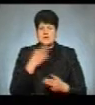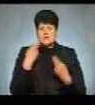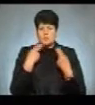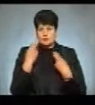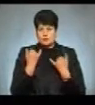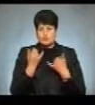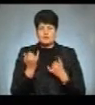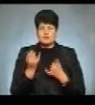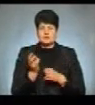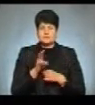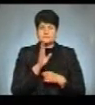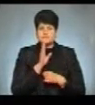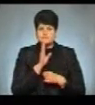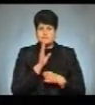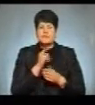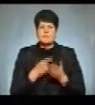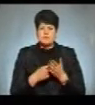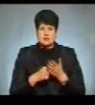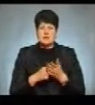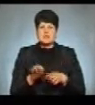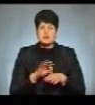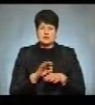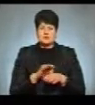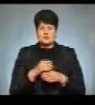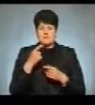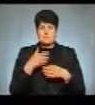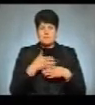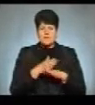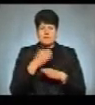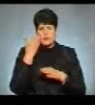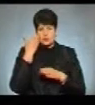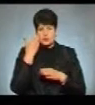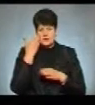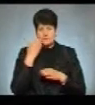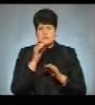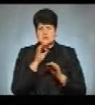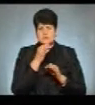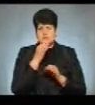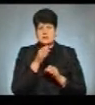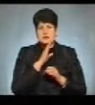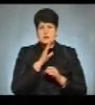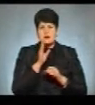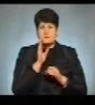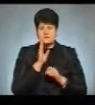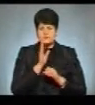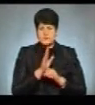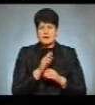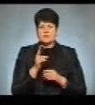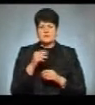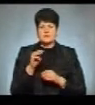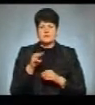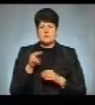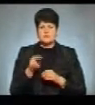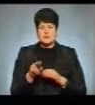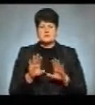якого сьогодні звернулася травмована, підтвердив діагноз Уляни – перелом верхньої щелепи, розповіла її матір Людмила Полешок. Дорожньо-транспортна